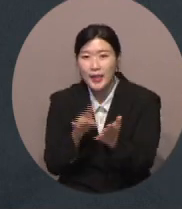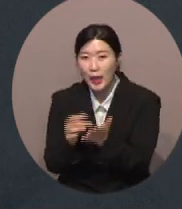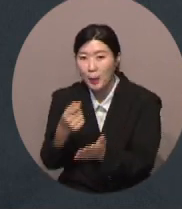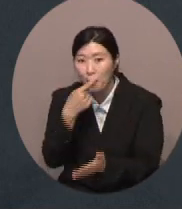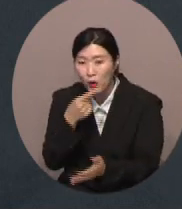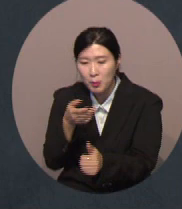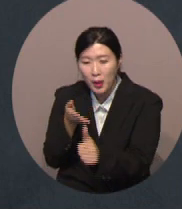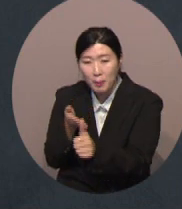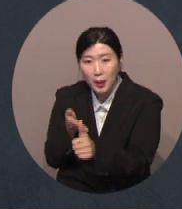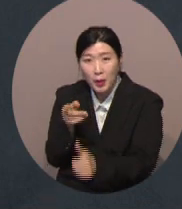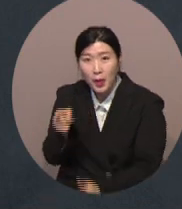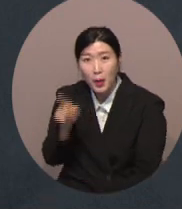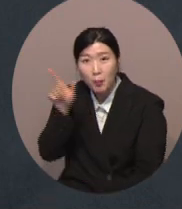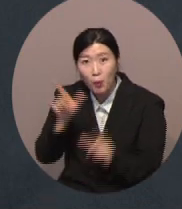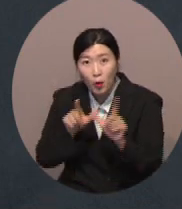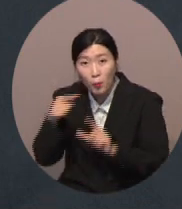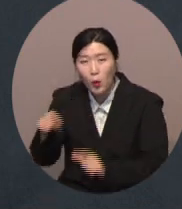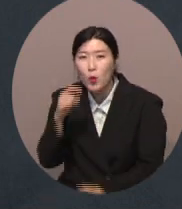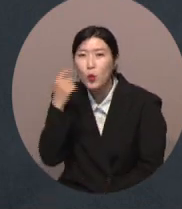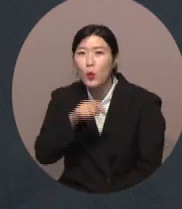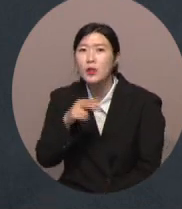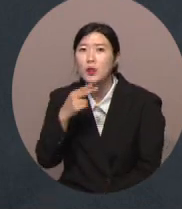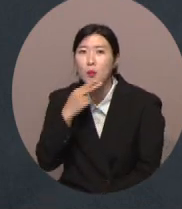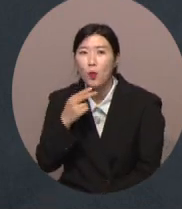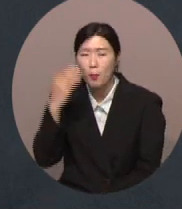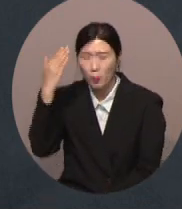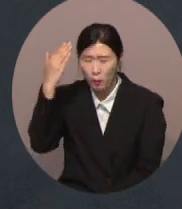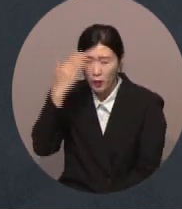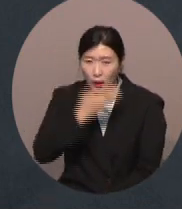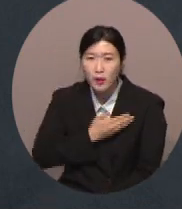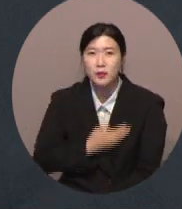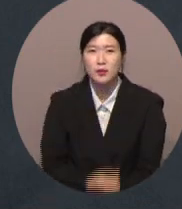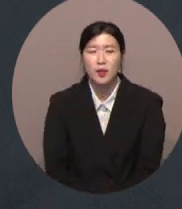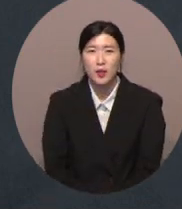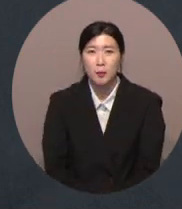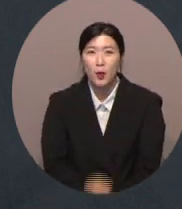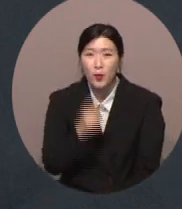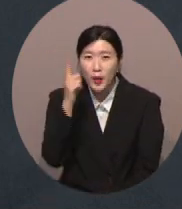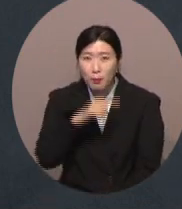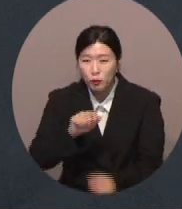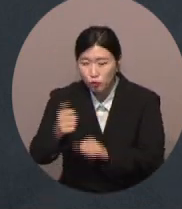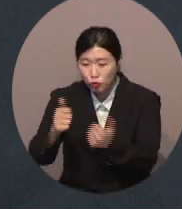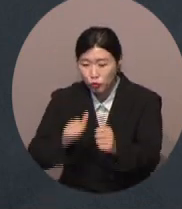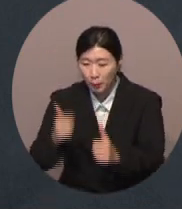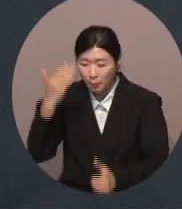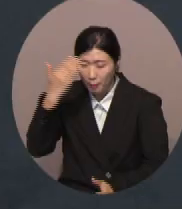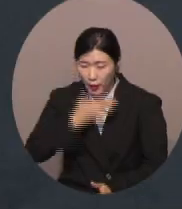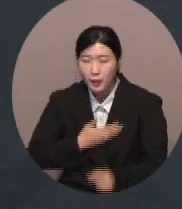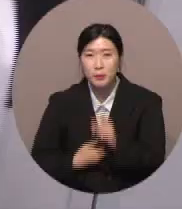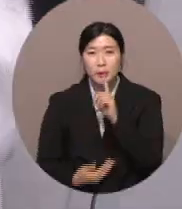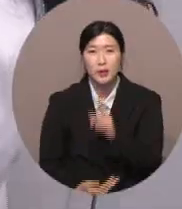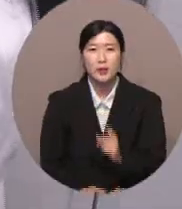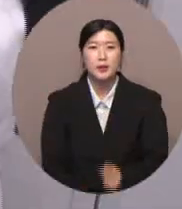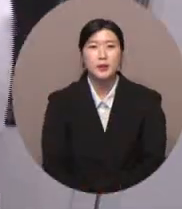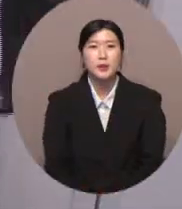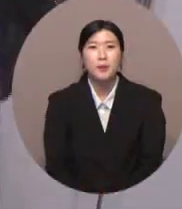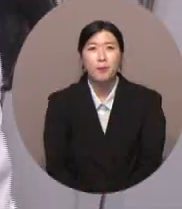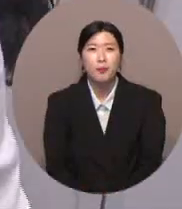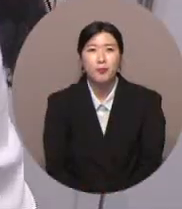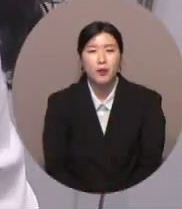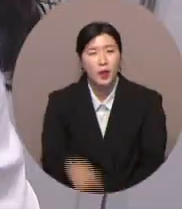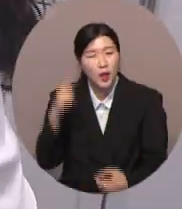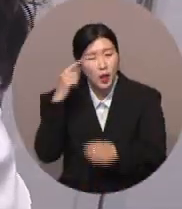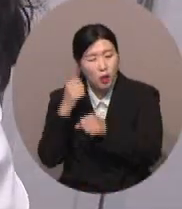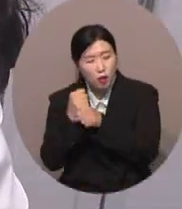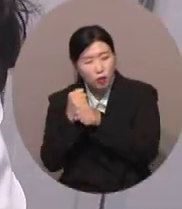단백질을 주의 파자 신경 독성 과 염증 반응이 사라졌고 인지 능력까지 향상되었습니다 연구팀은